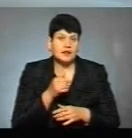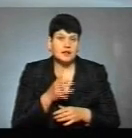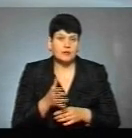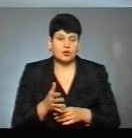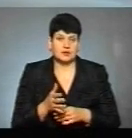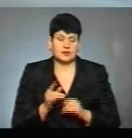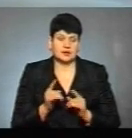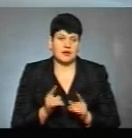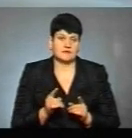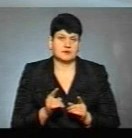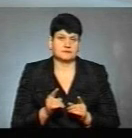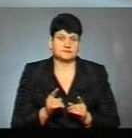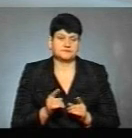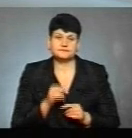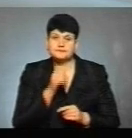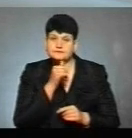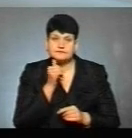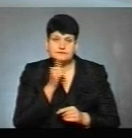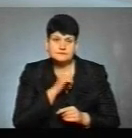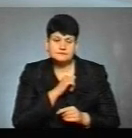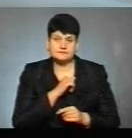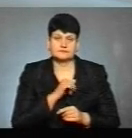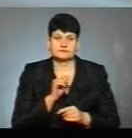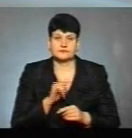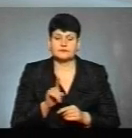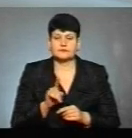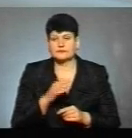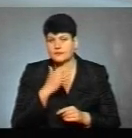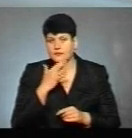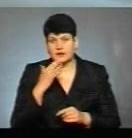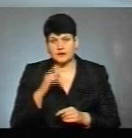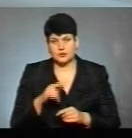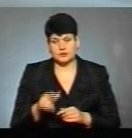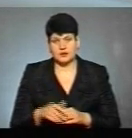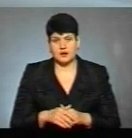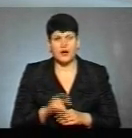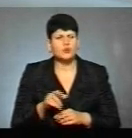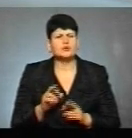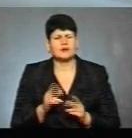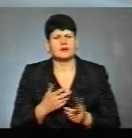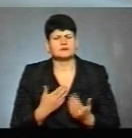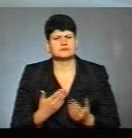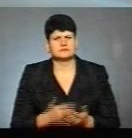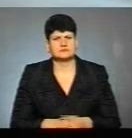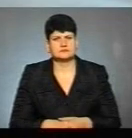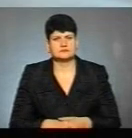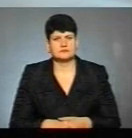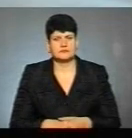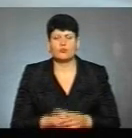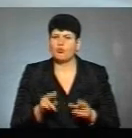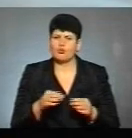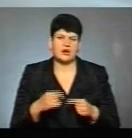навіть і скрити, тому що багато людей. А як люди реагували, до речі?